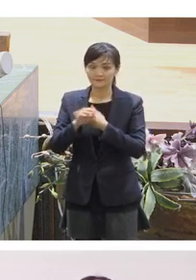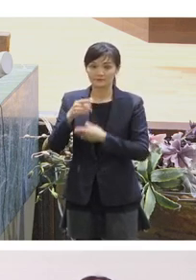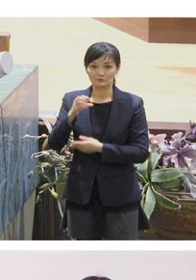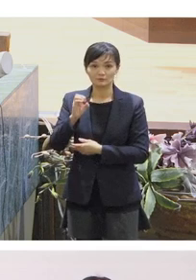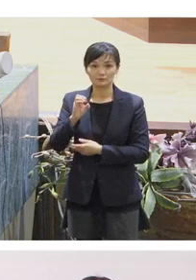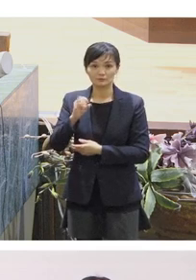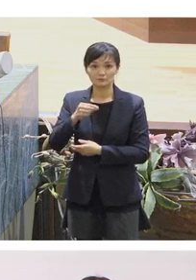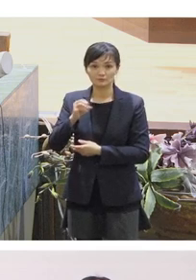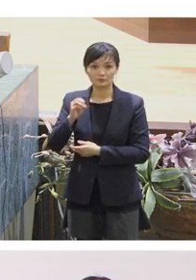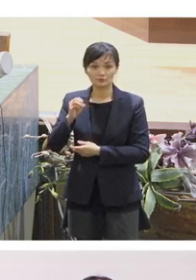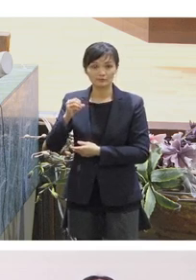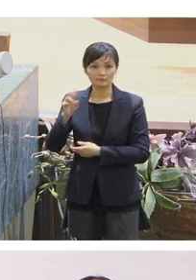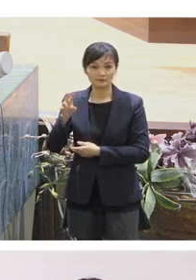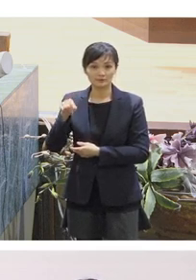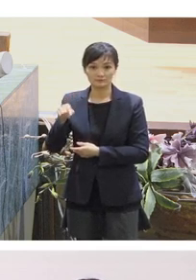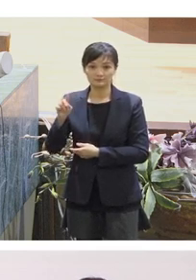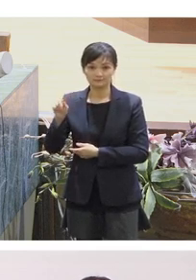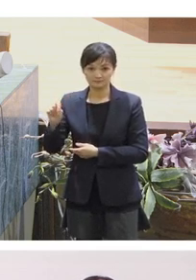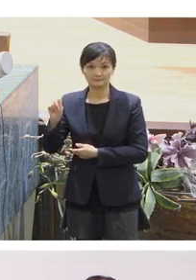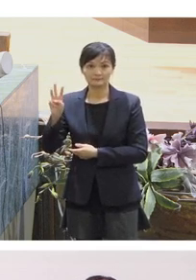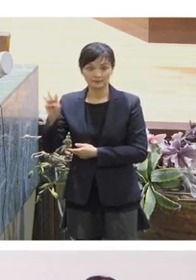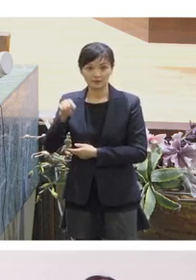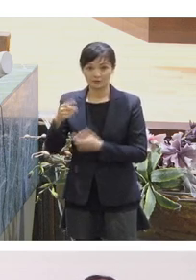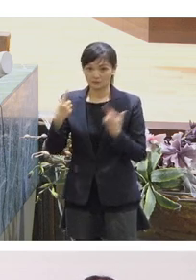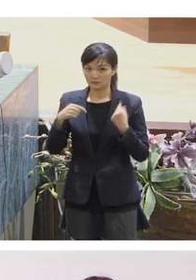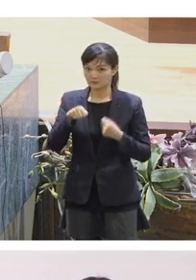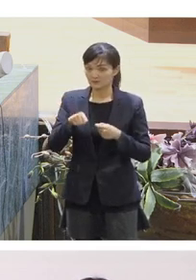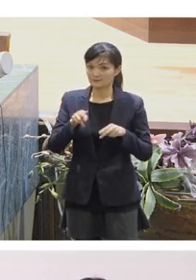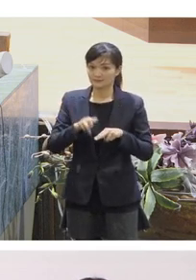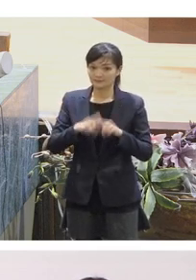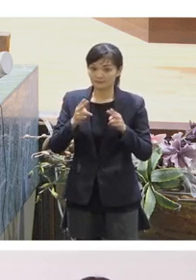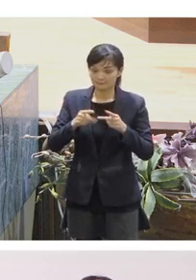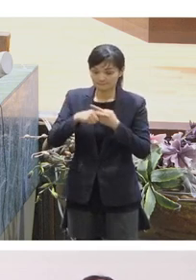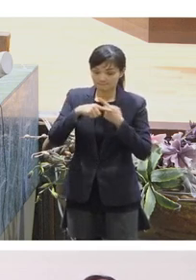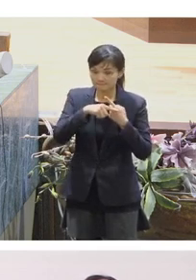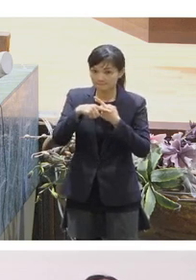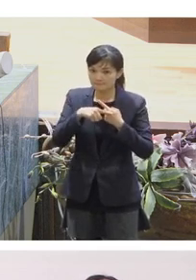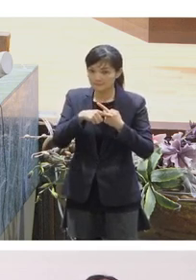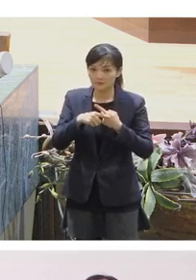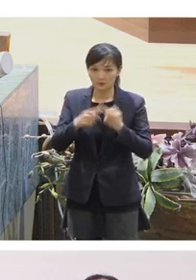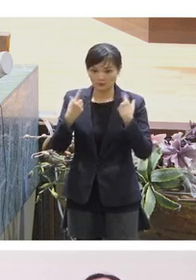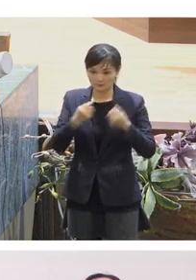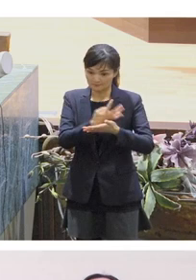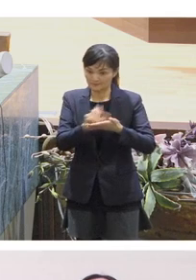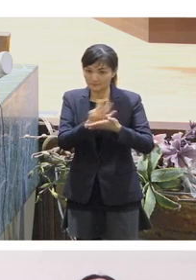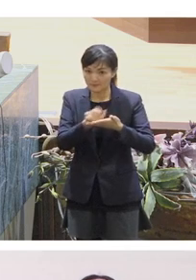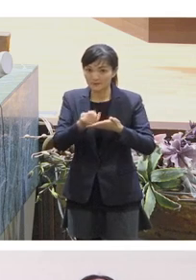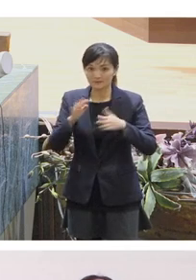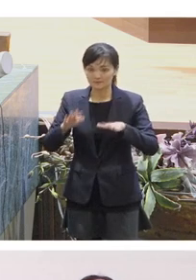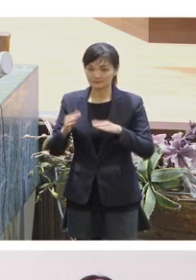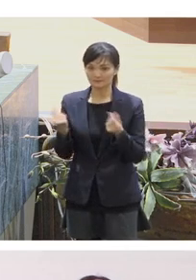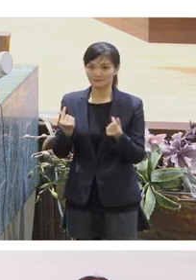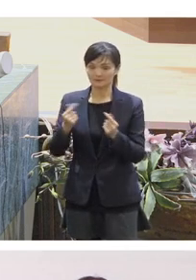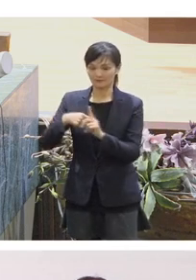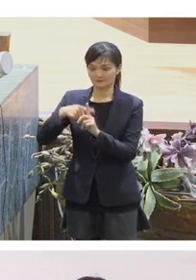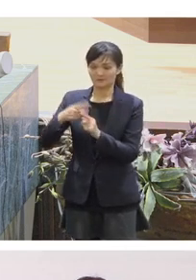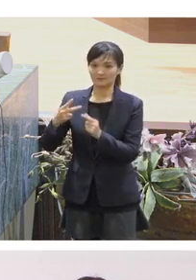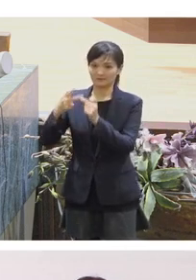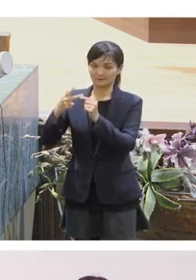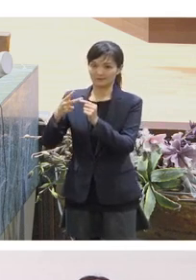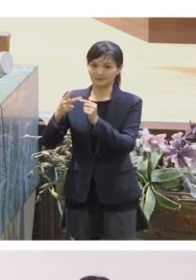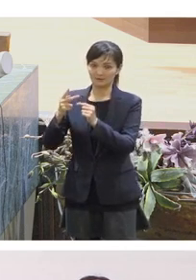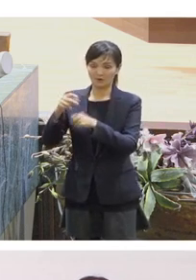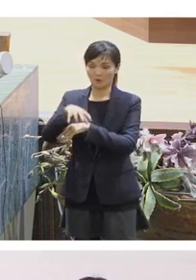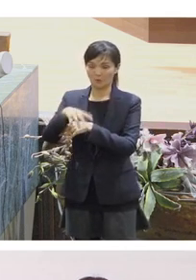police.gov.tw， 等于 police 本来是社群开发的开放源码的工具，现在就跟一个二级部会一样，自动取得